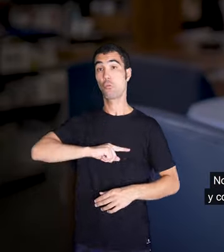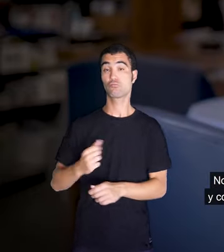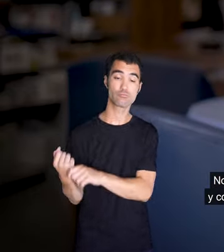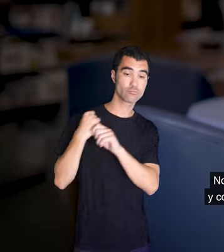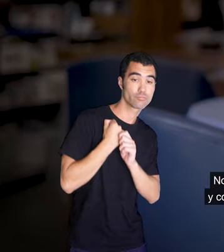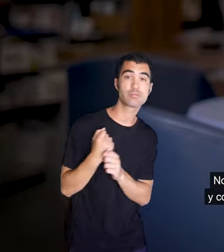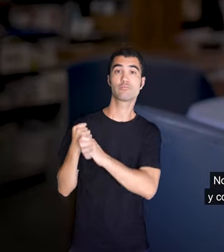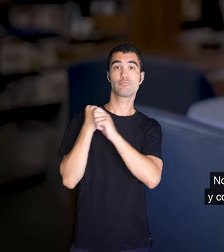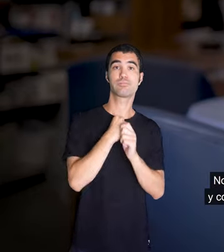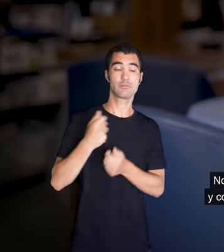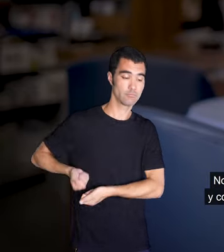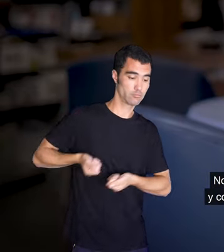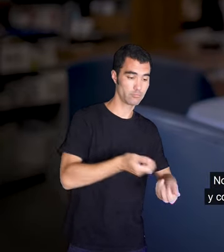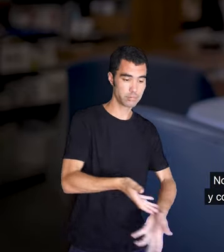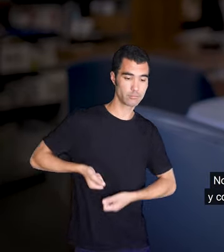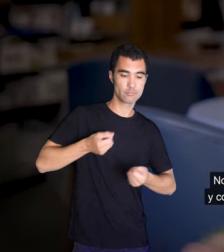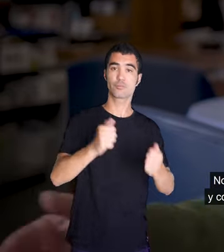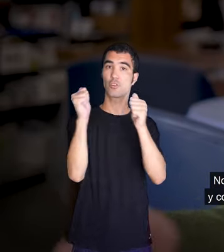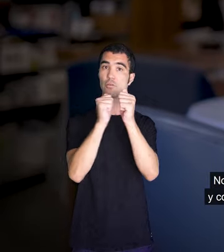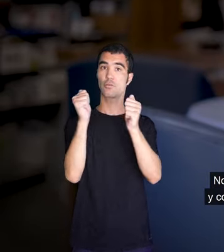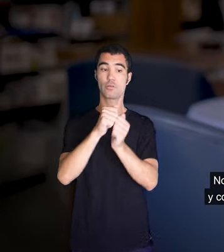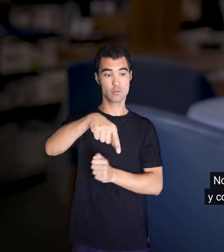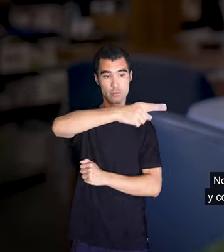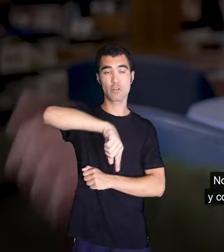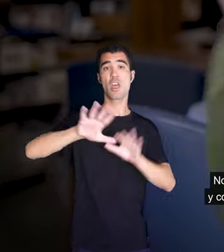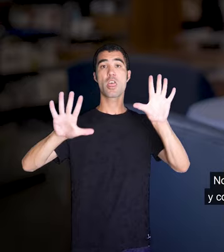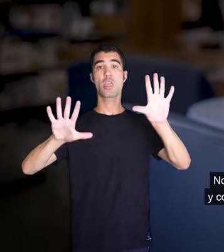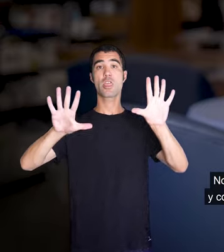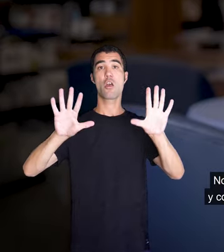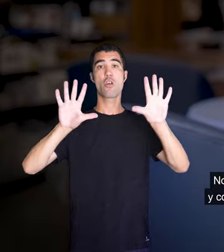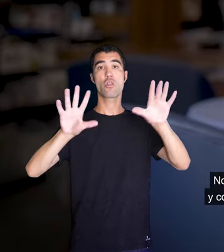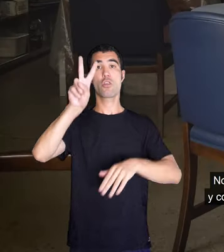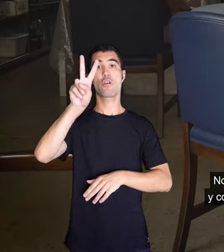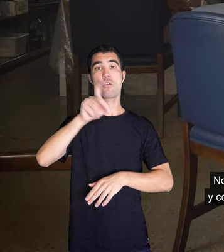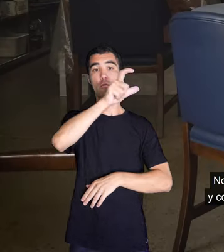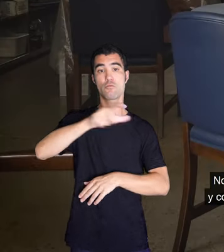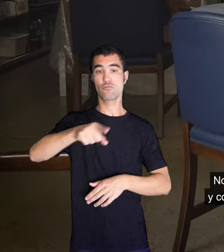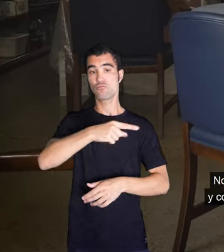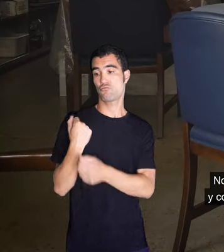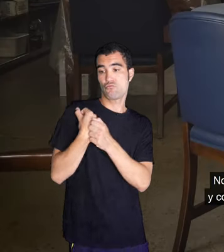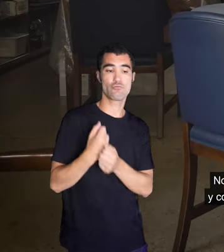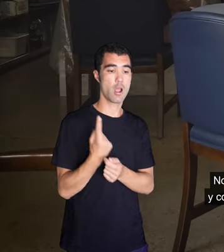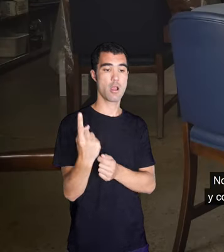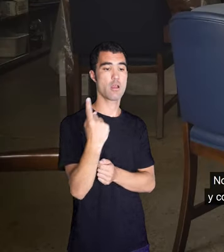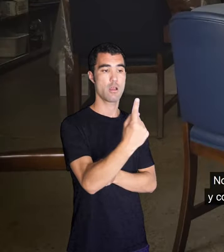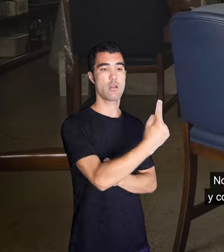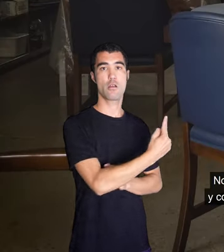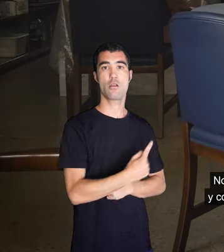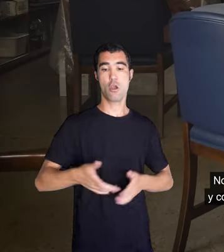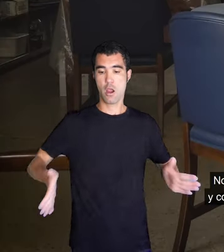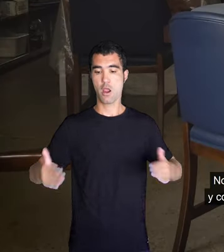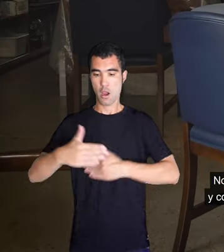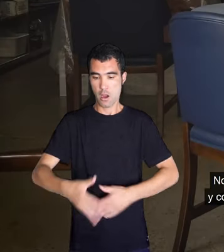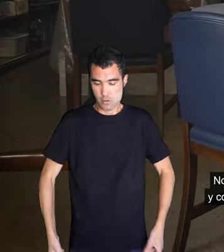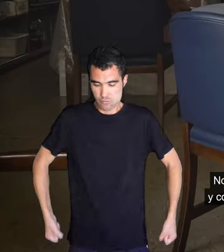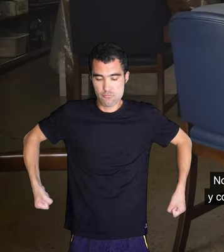i ho descarregàvem a la roca, que hi havia 10 o 12 homes, agafaven un sac per home o